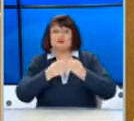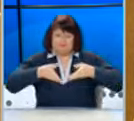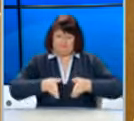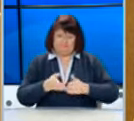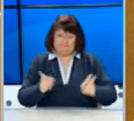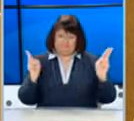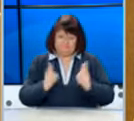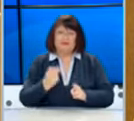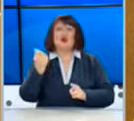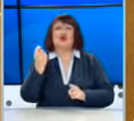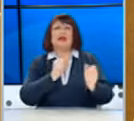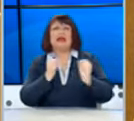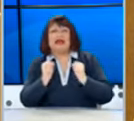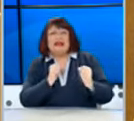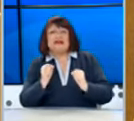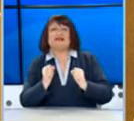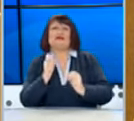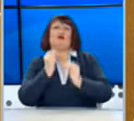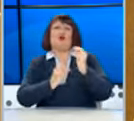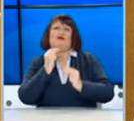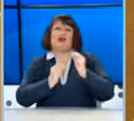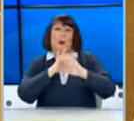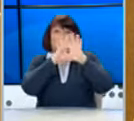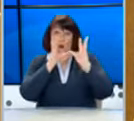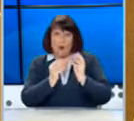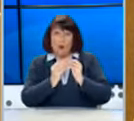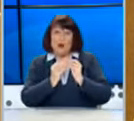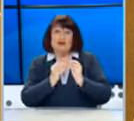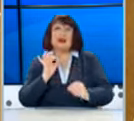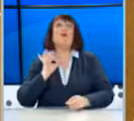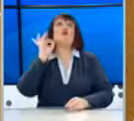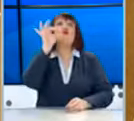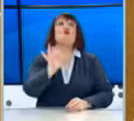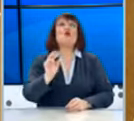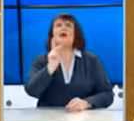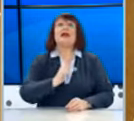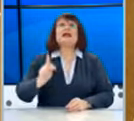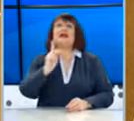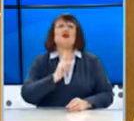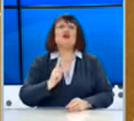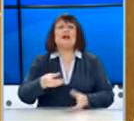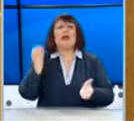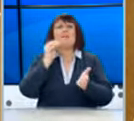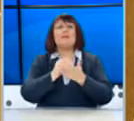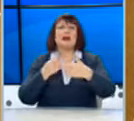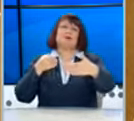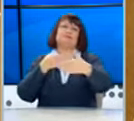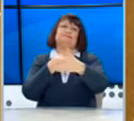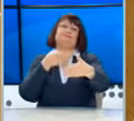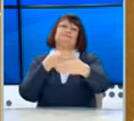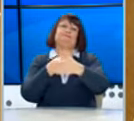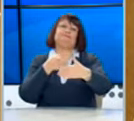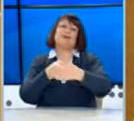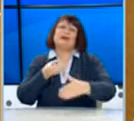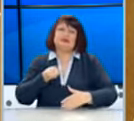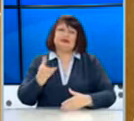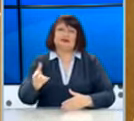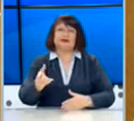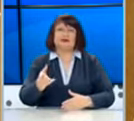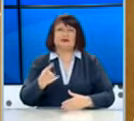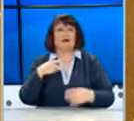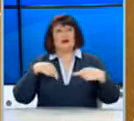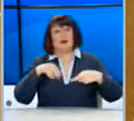κρίση, η οικονομική κρίση θα οδηγήσουν την κοινωνία σε νέα πολλαπλά αδιέξοδα. Φανταστείτε, και εσείς κύριε